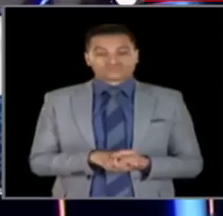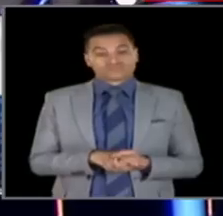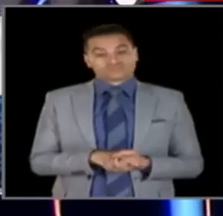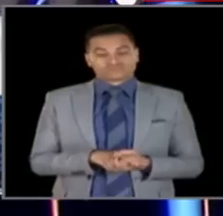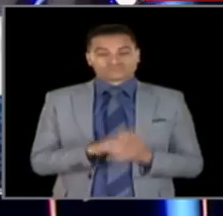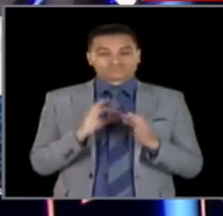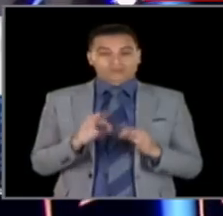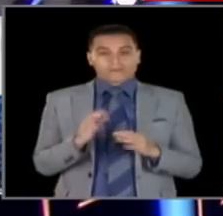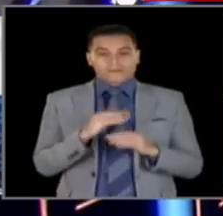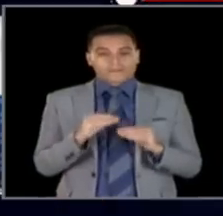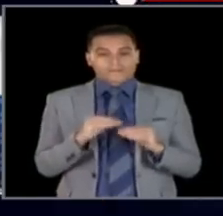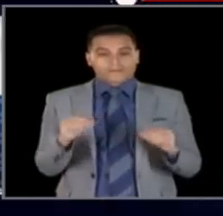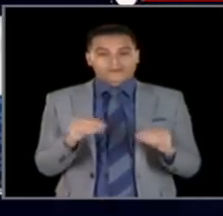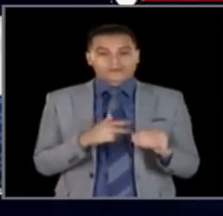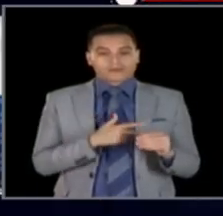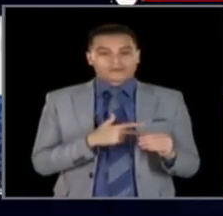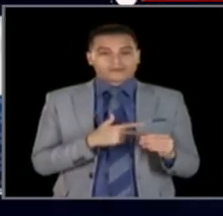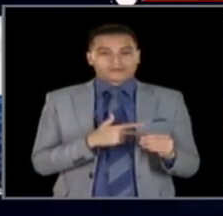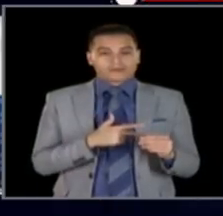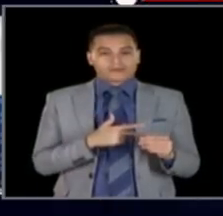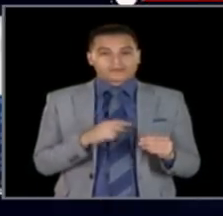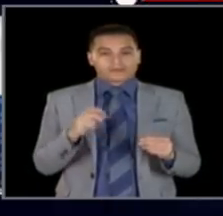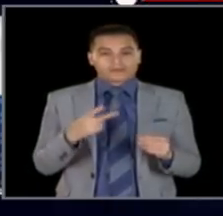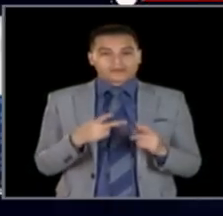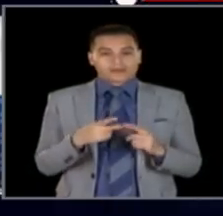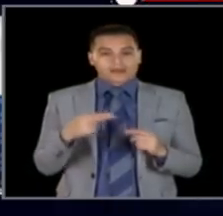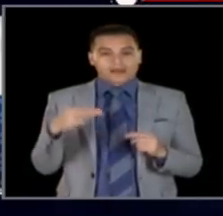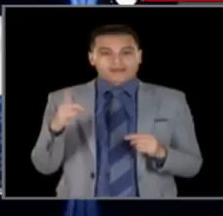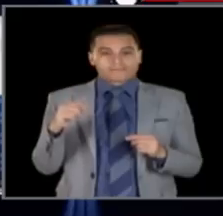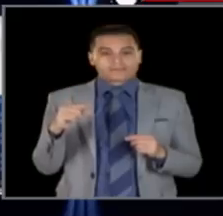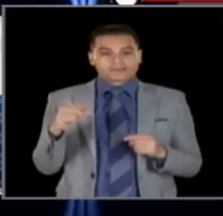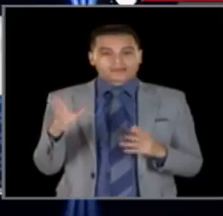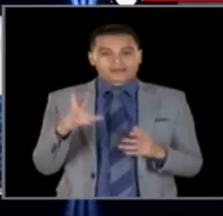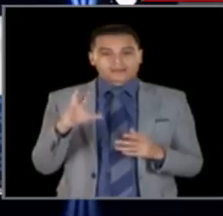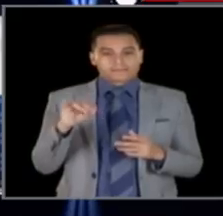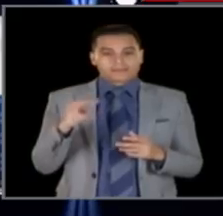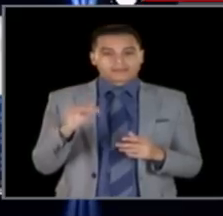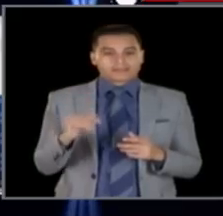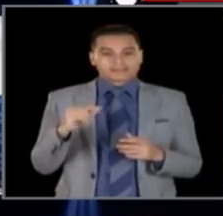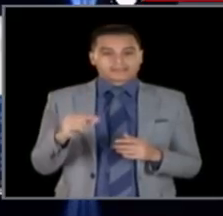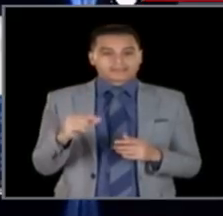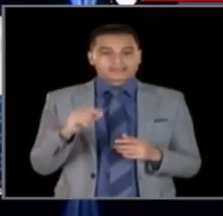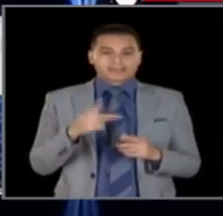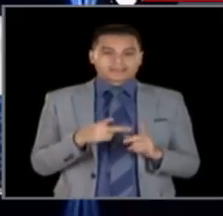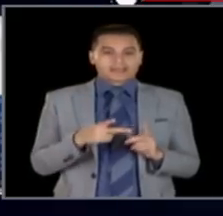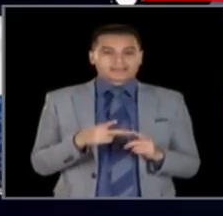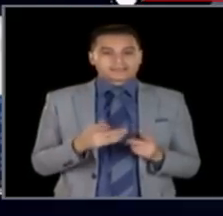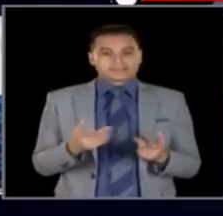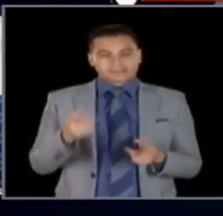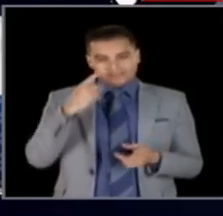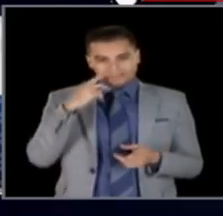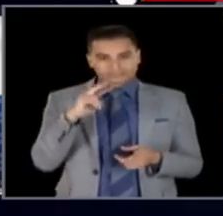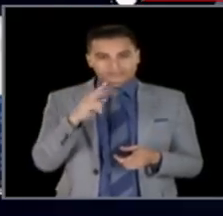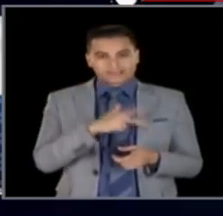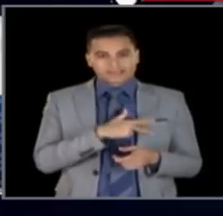طبعا عبد المجيد الثاني. يعني انتوا قلتوا عبد الحميد الثاني. حب عبد المجيد الثاني. انتوا